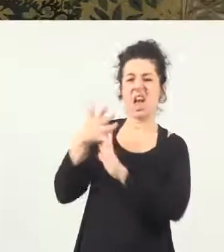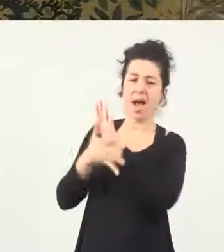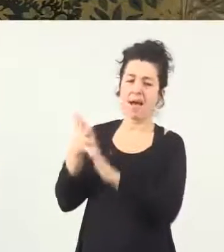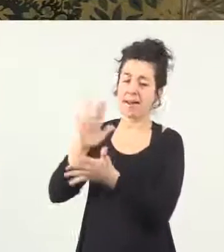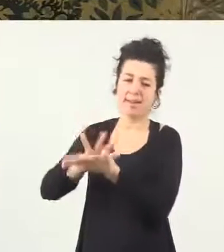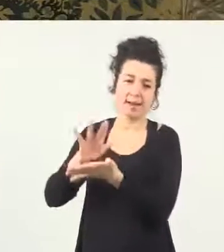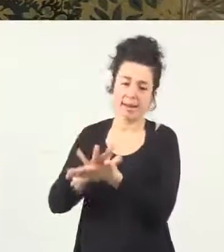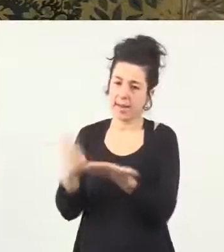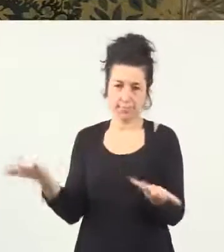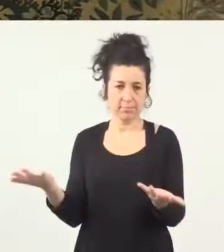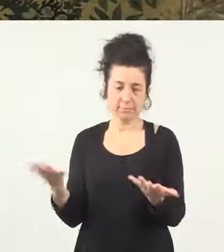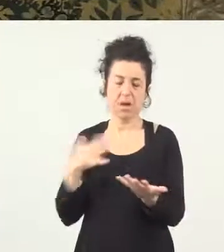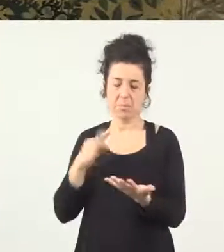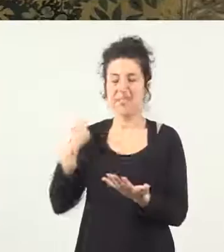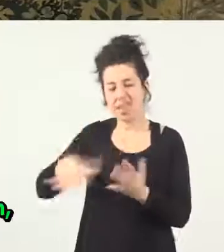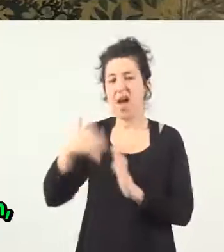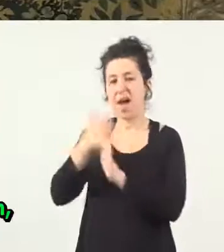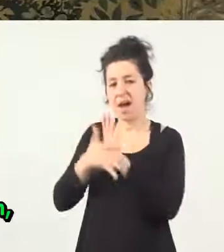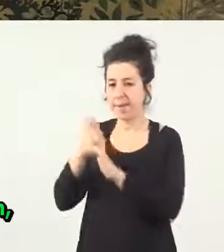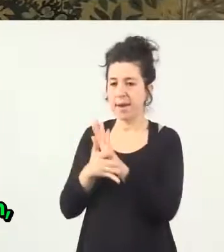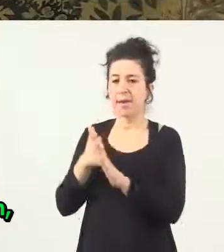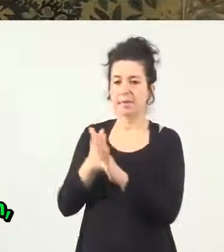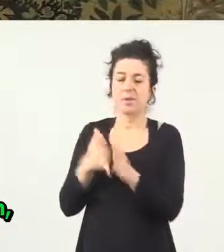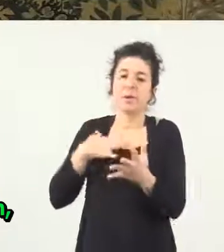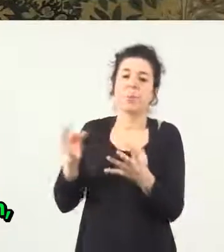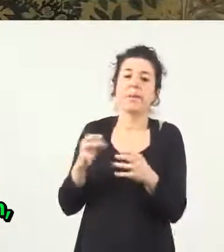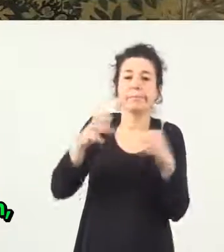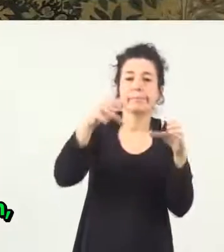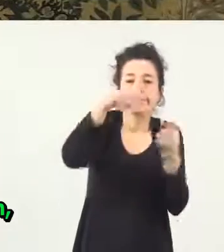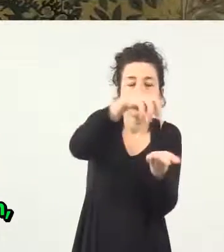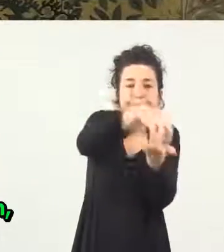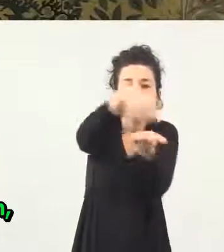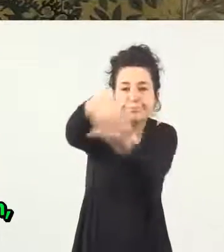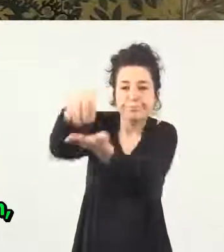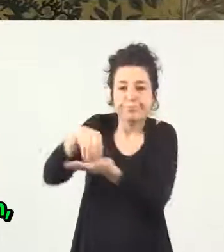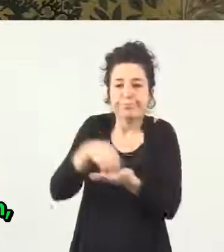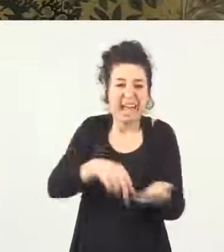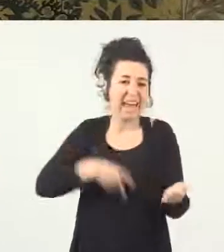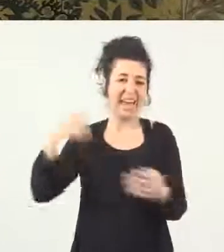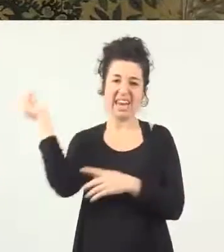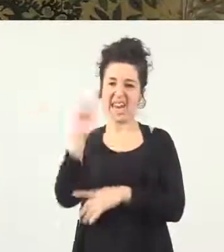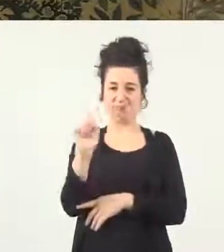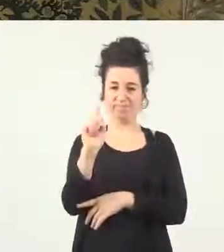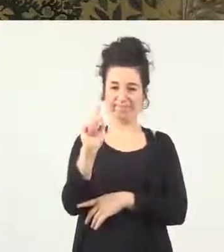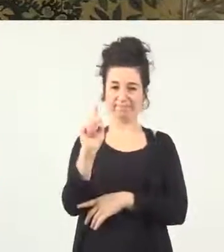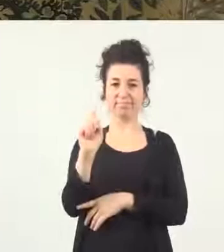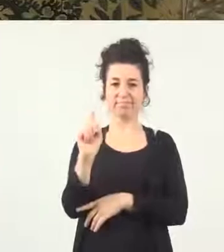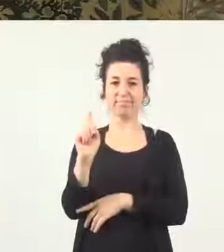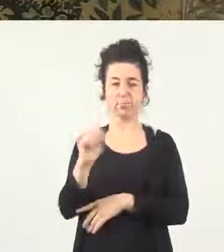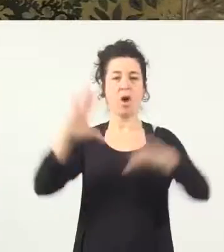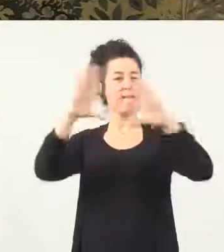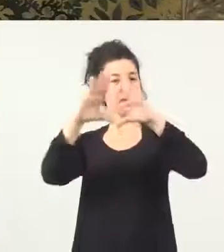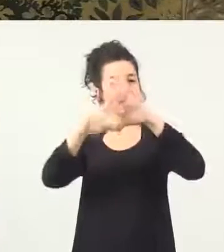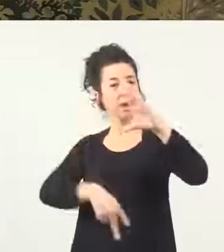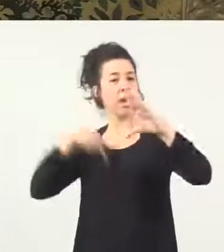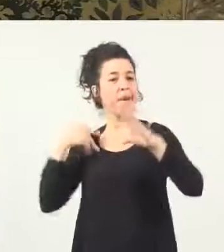edo itsegin beharko litzateke, eta seguramente itsegiten ari gara, baina seguramente itsegiten ari gara igual, ba, lokal maian, herri batean, talde batean, baina ezain beste, holan